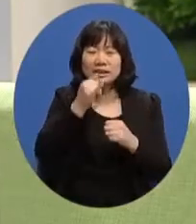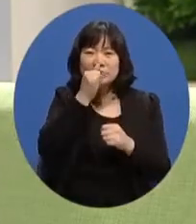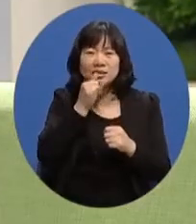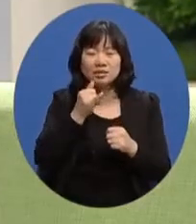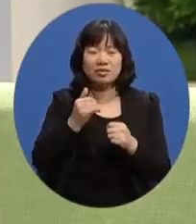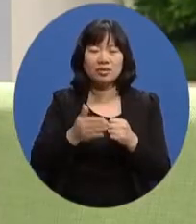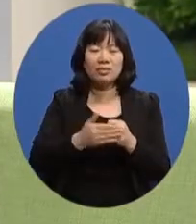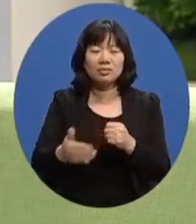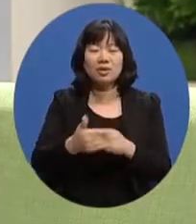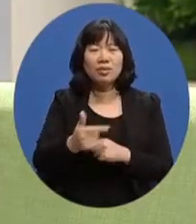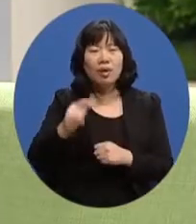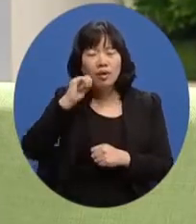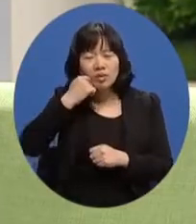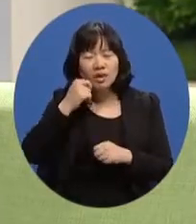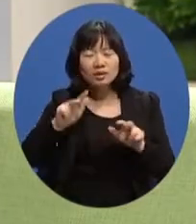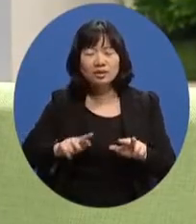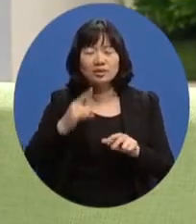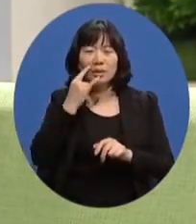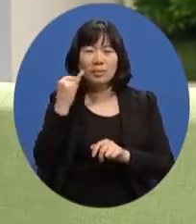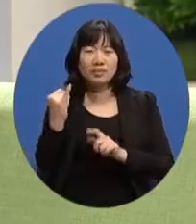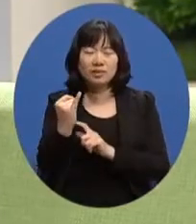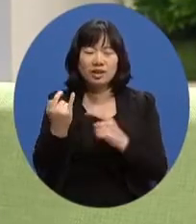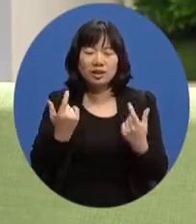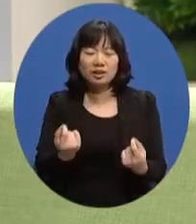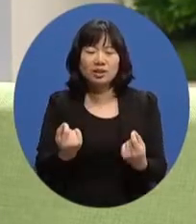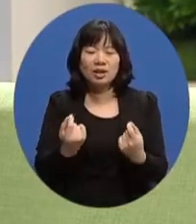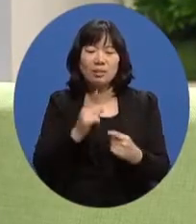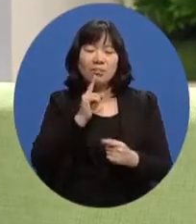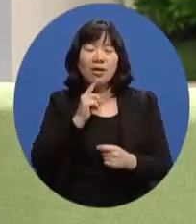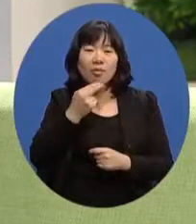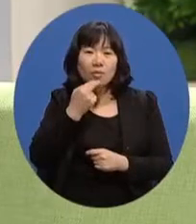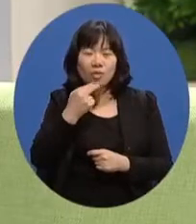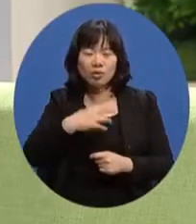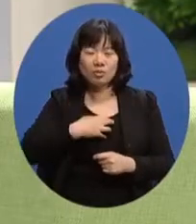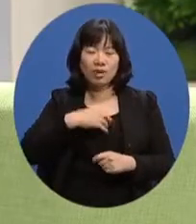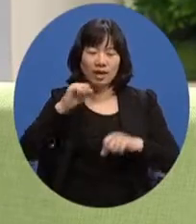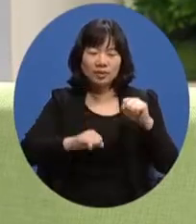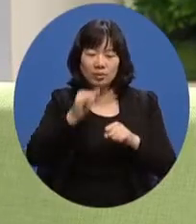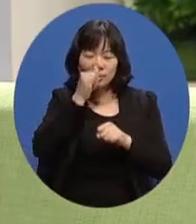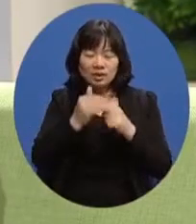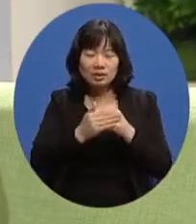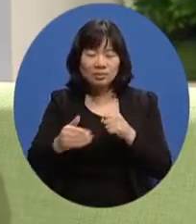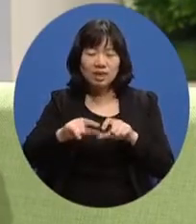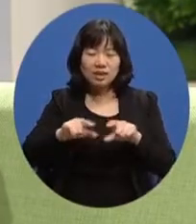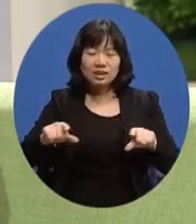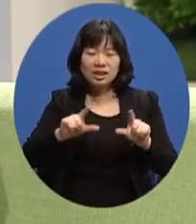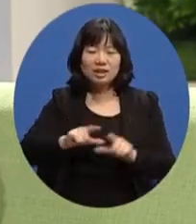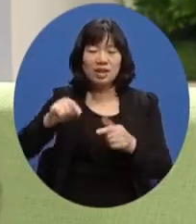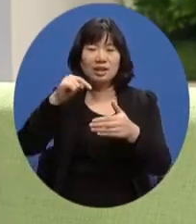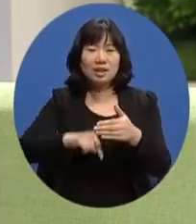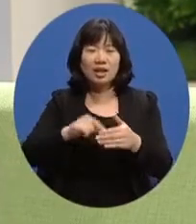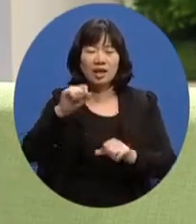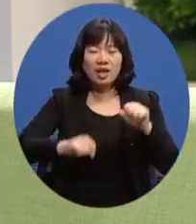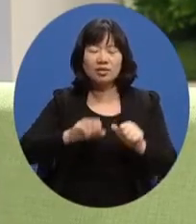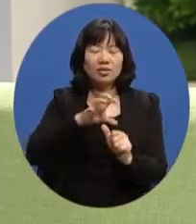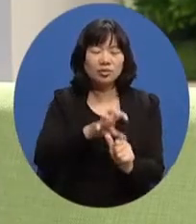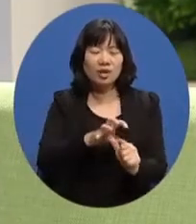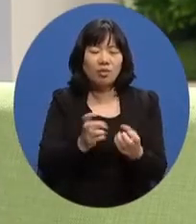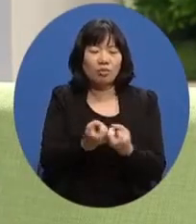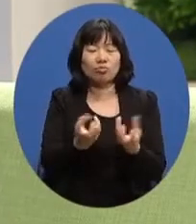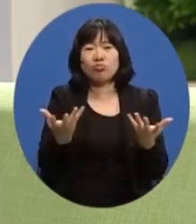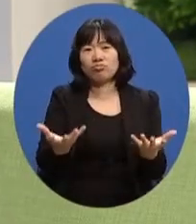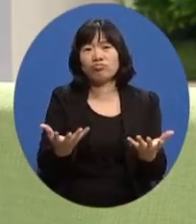이제 어려운데 그래서 어머님들이 이렇게 좀 말을 안 듣고 위험한 행동을 하니까 일상생활에서 행동 제재를 많이 하실